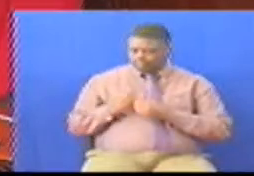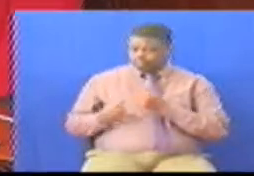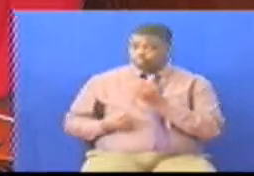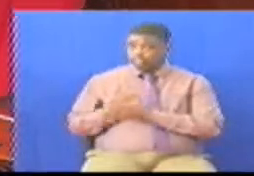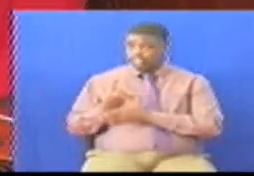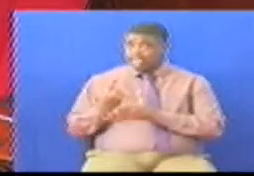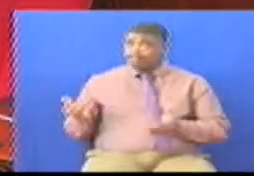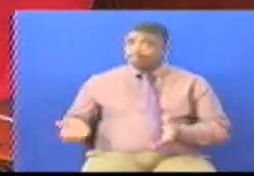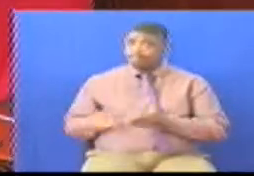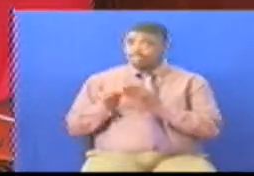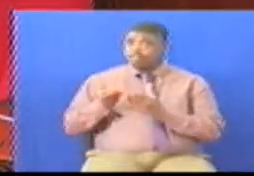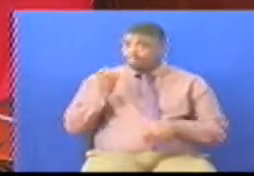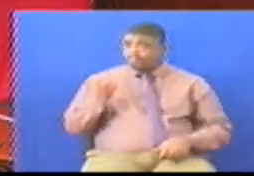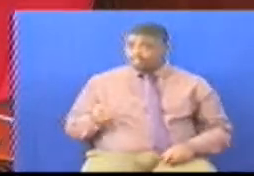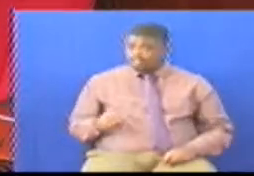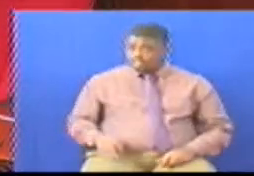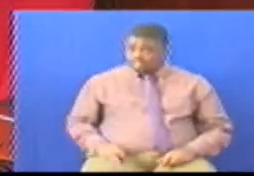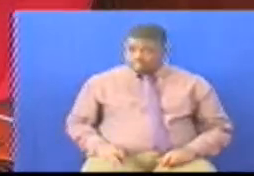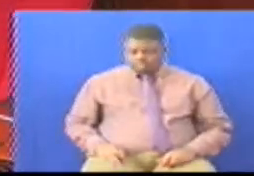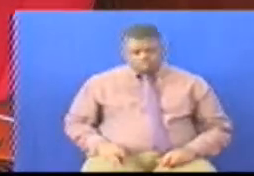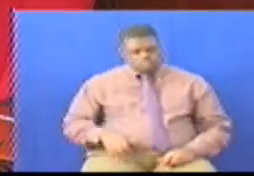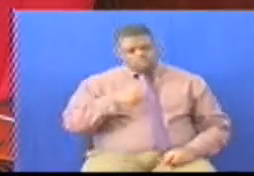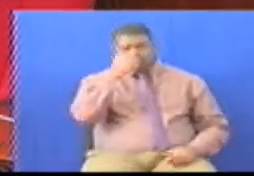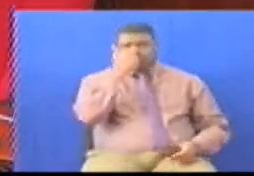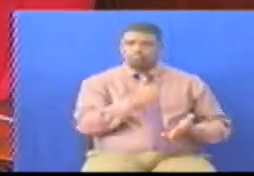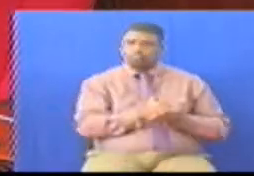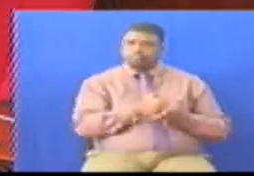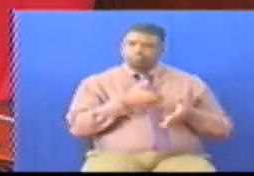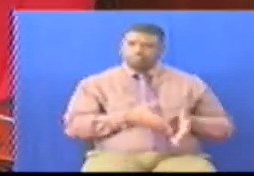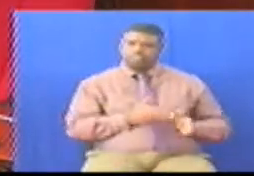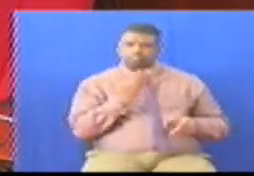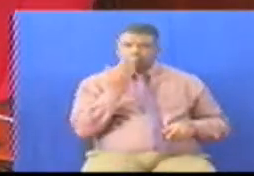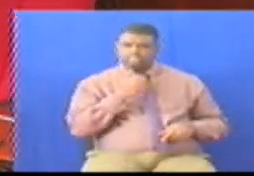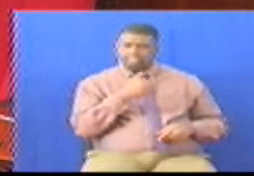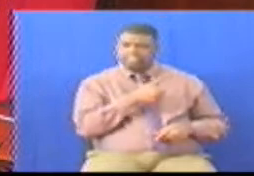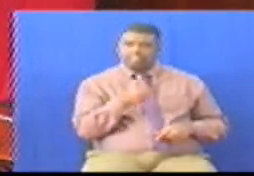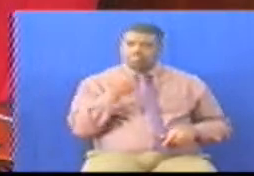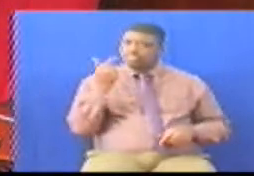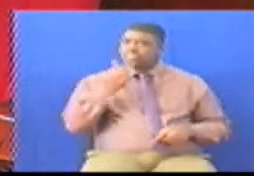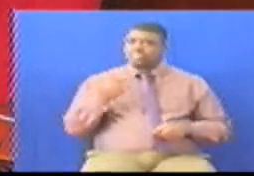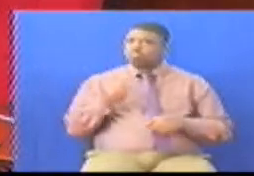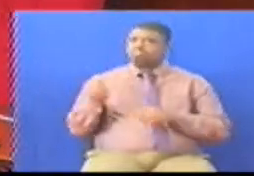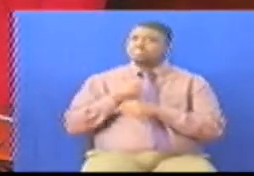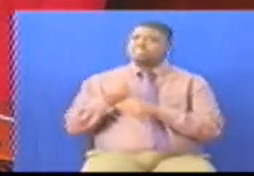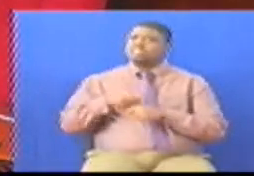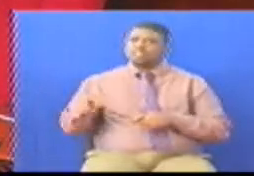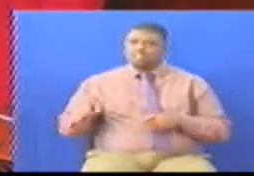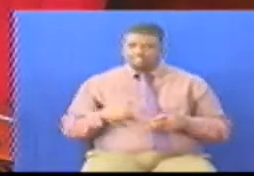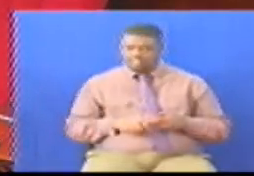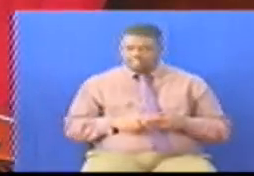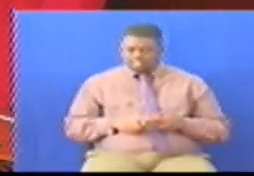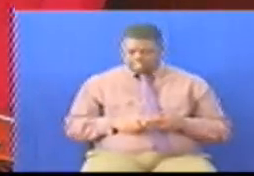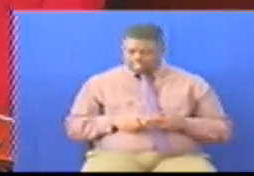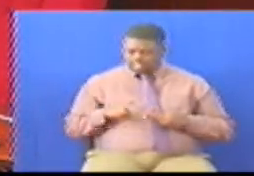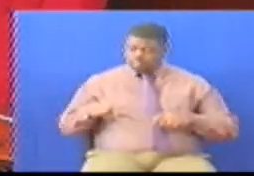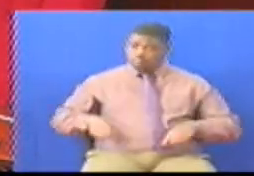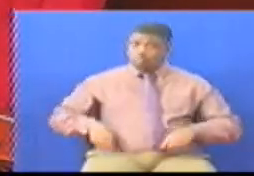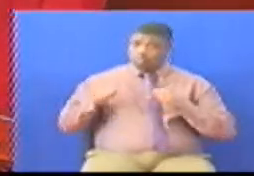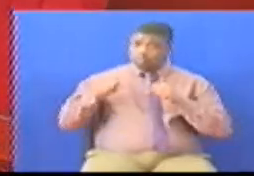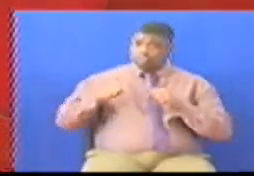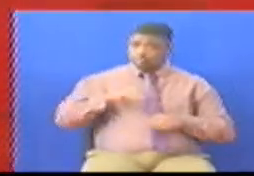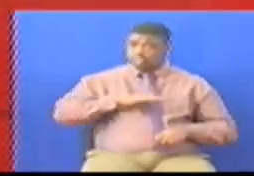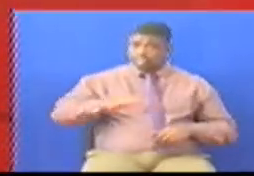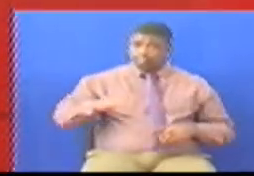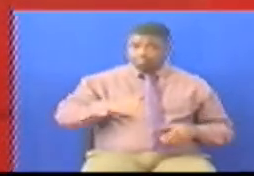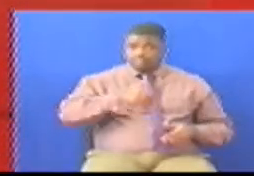mbaya, Mheshimiwa Spika, ni kwamba uamuzi wa kuzalisha sukari wenyewe Tanzania haukufanyika. Badala yake management ile ya shamba